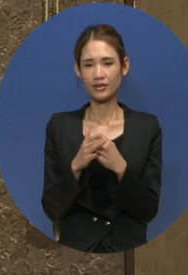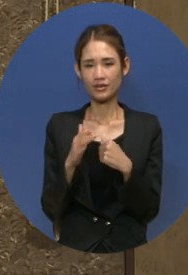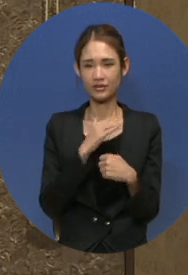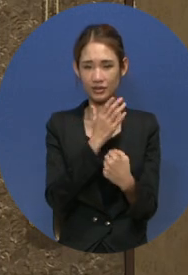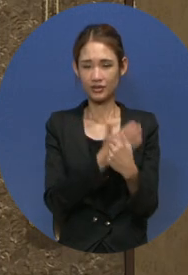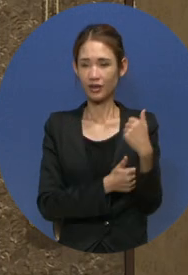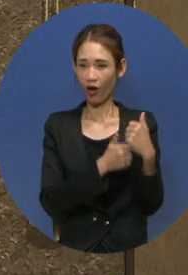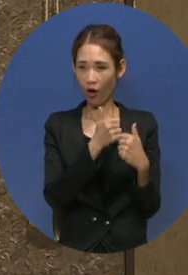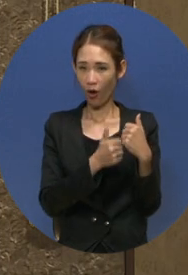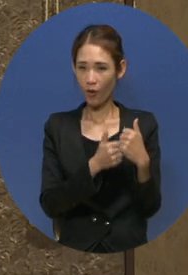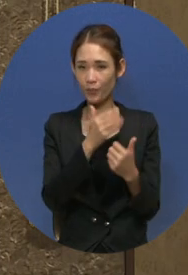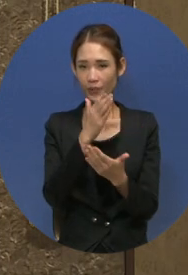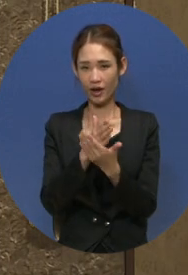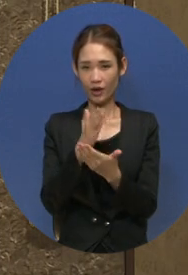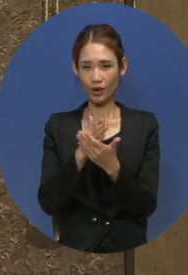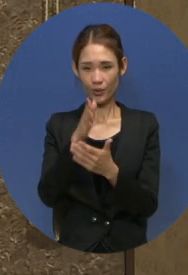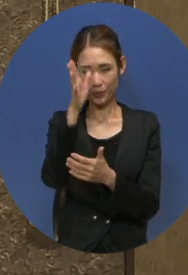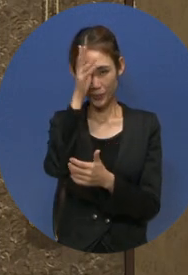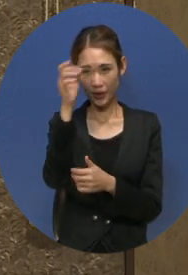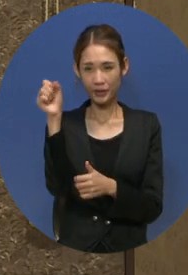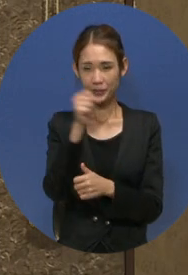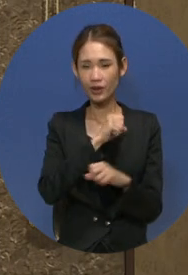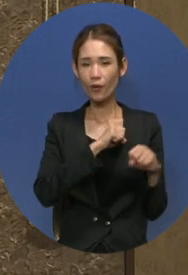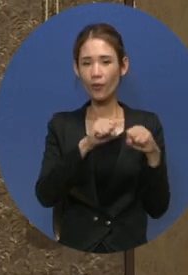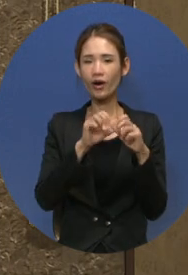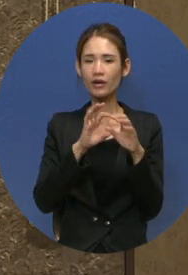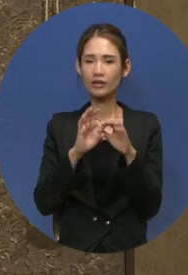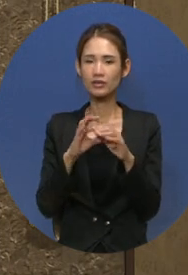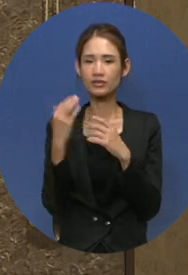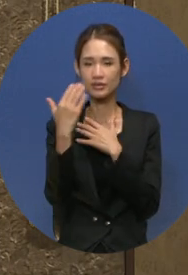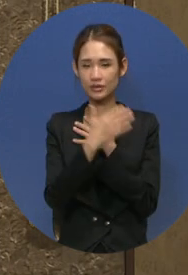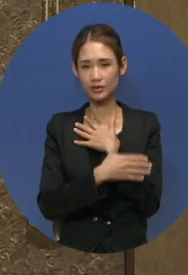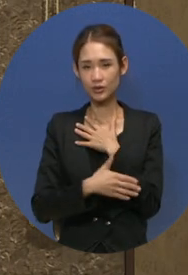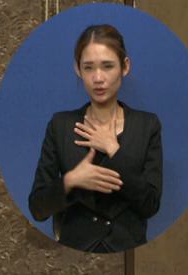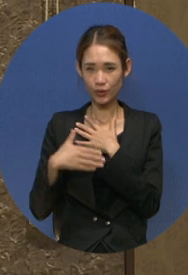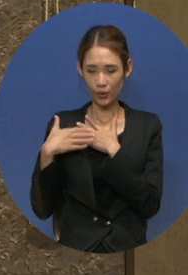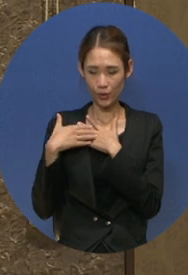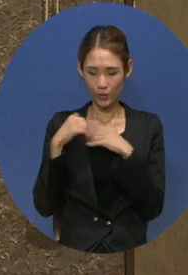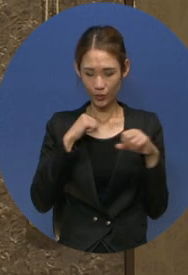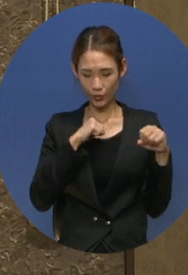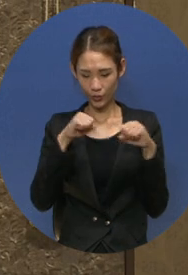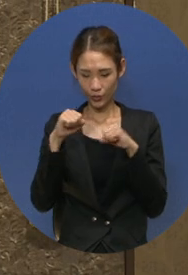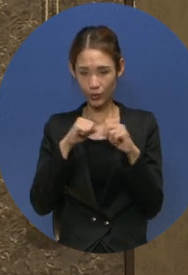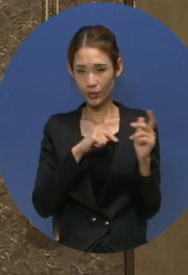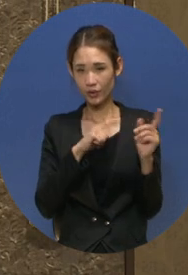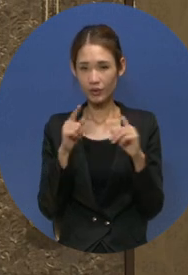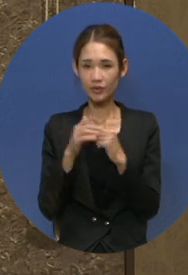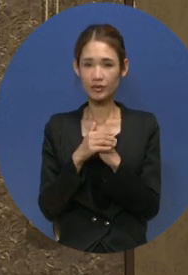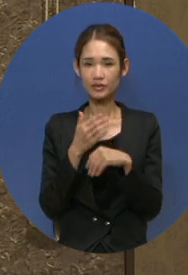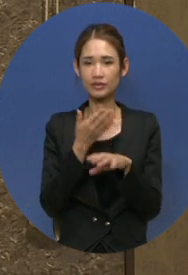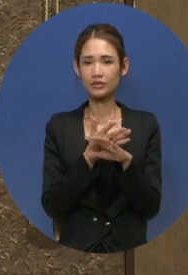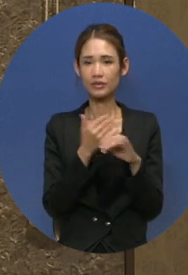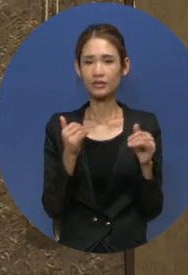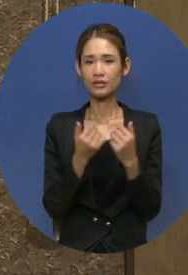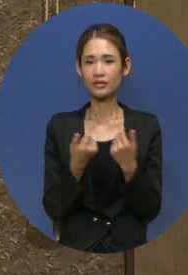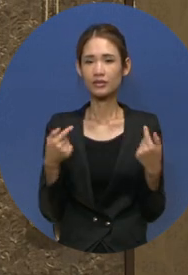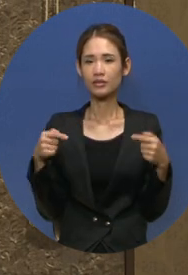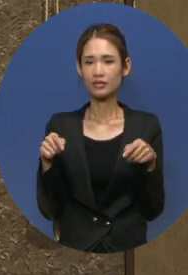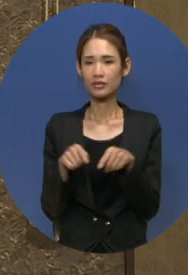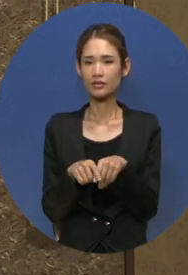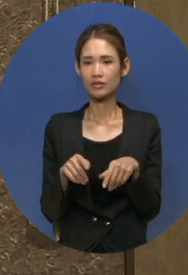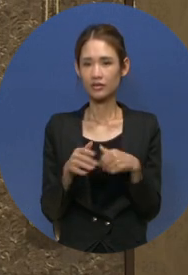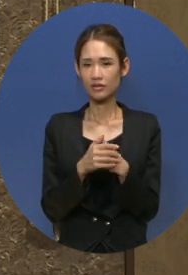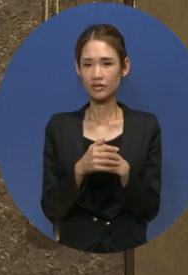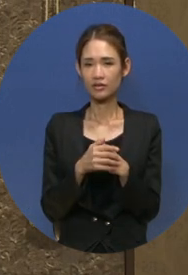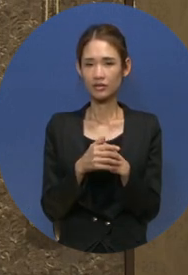실력을 키우기보다는 배드민턴 활동을 통한 신진대사 활성화, 그리고 다른 사람들과 함께